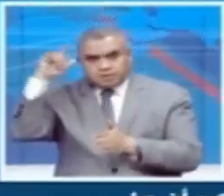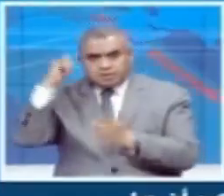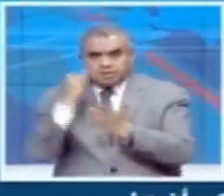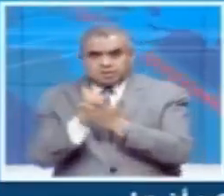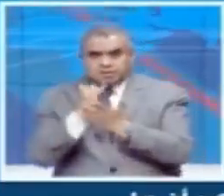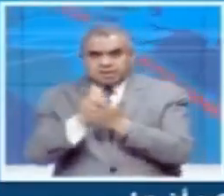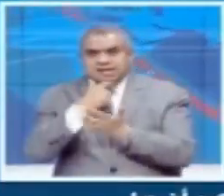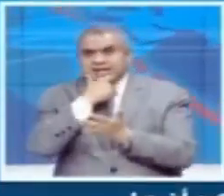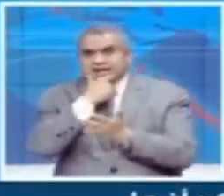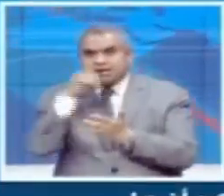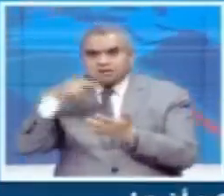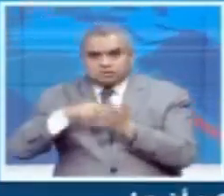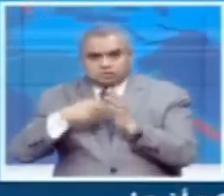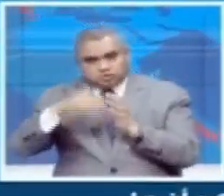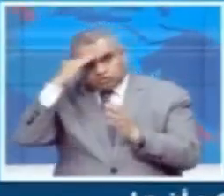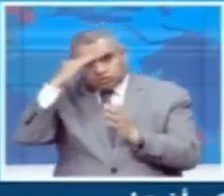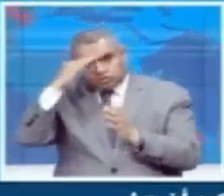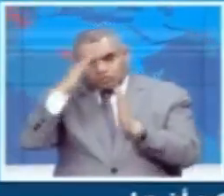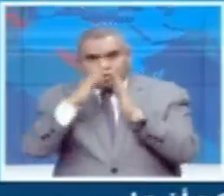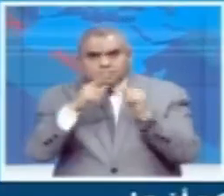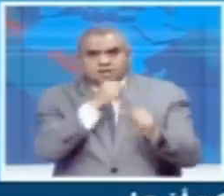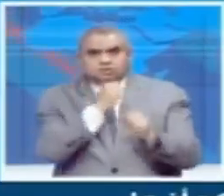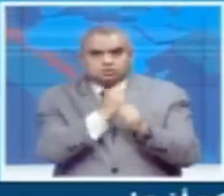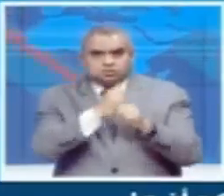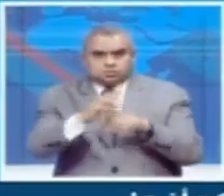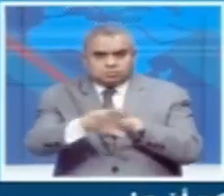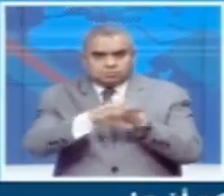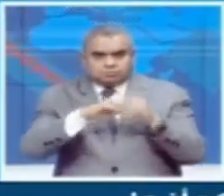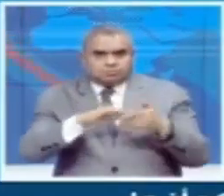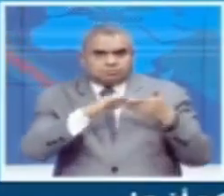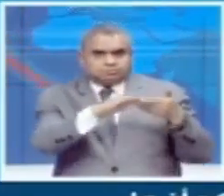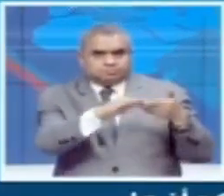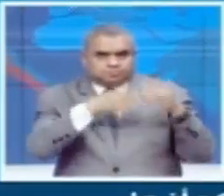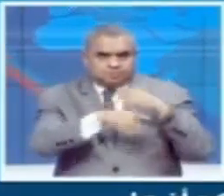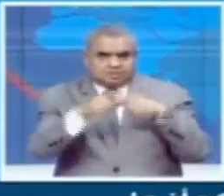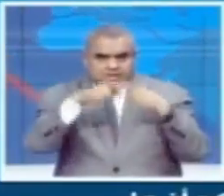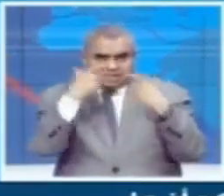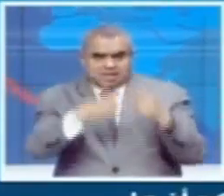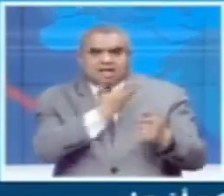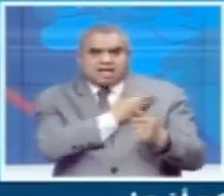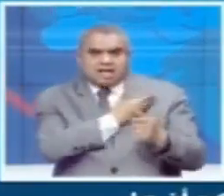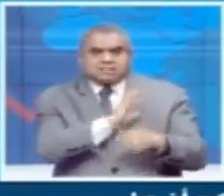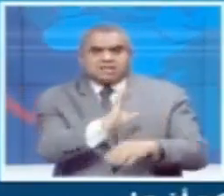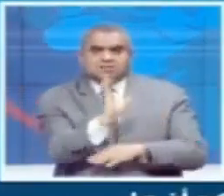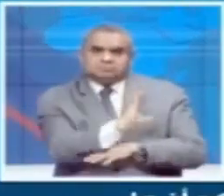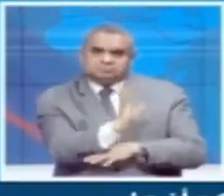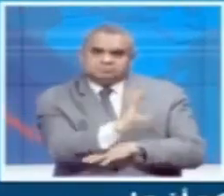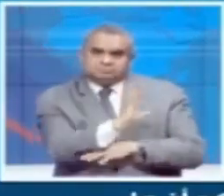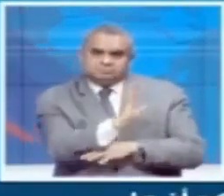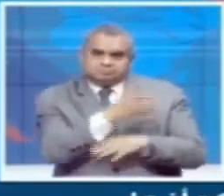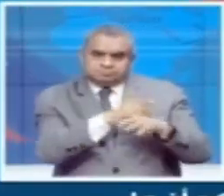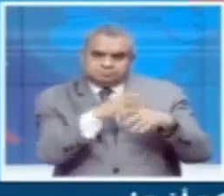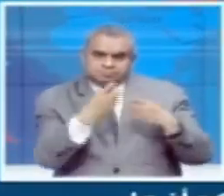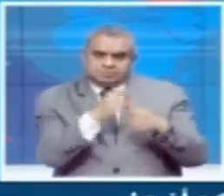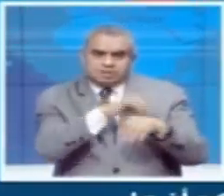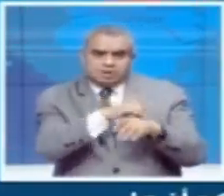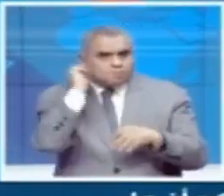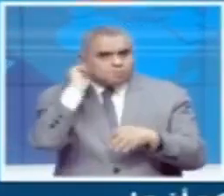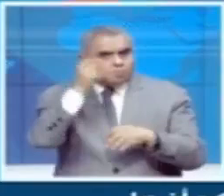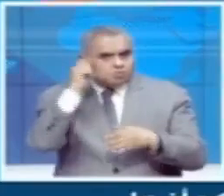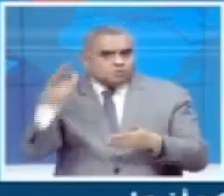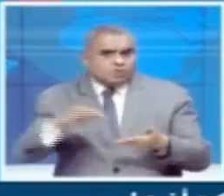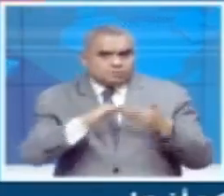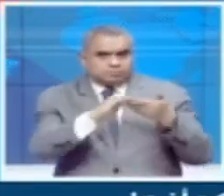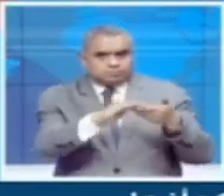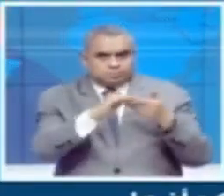عن شكره لمصر على جهودها في تقديم المساعدات إلى قطاع غزة والعمل على تخفيف الأعباء على